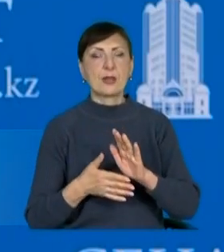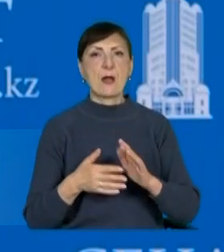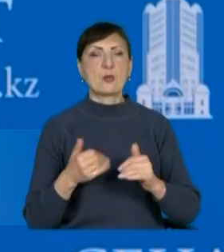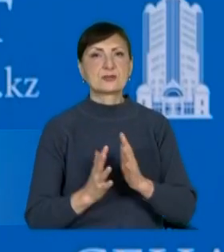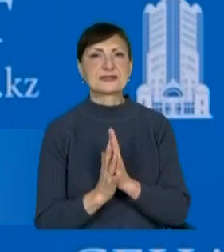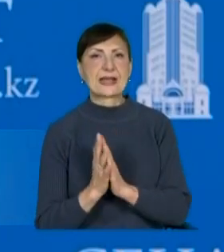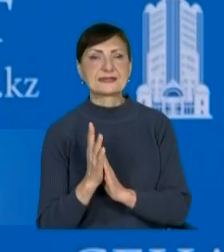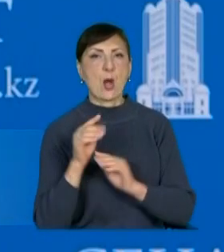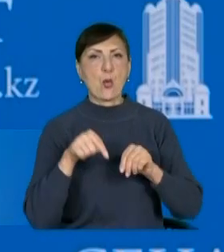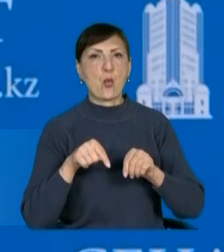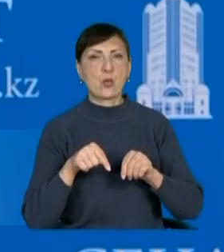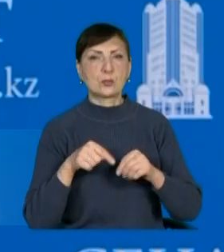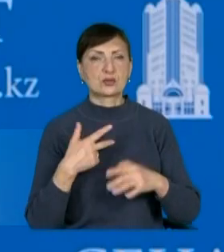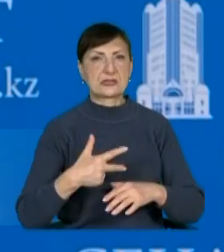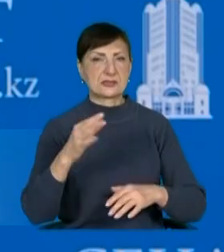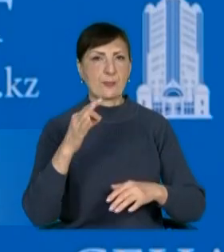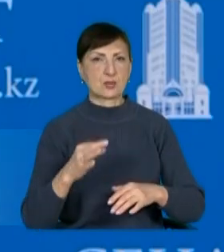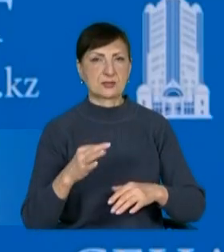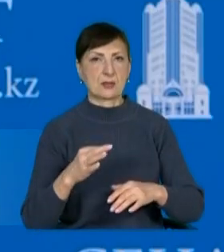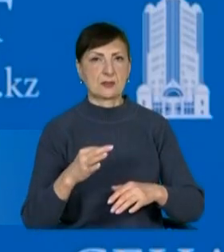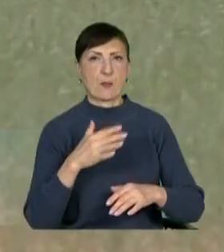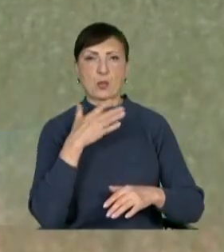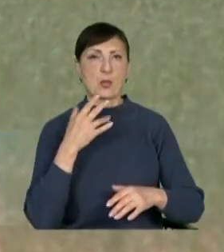приживаемость саксаула составляет около 30%, к сожалению.